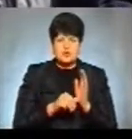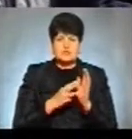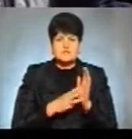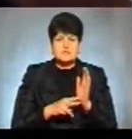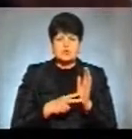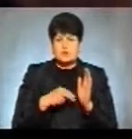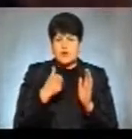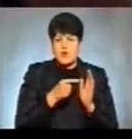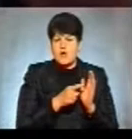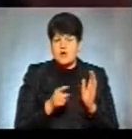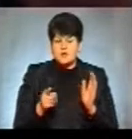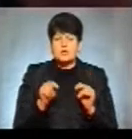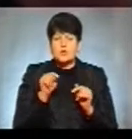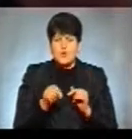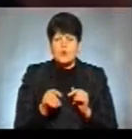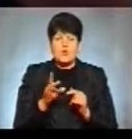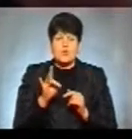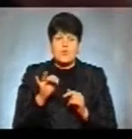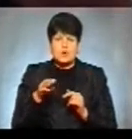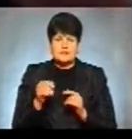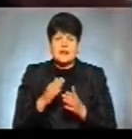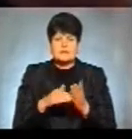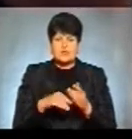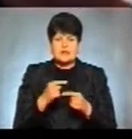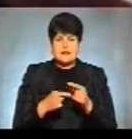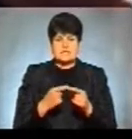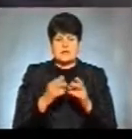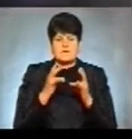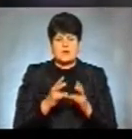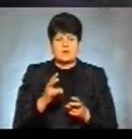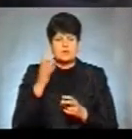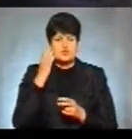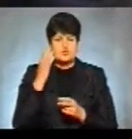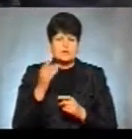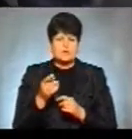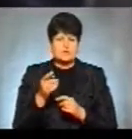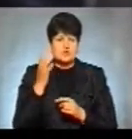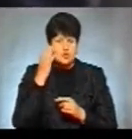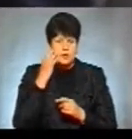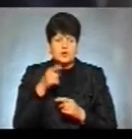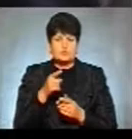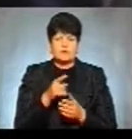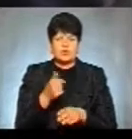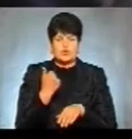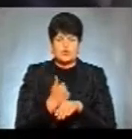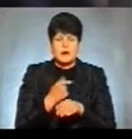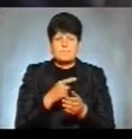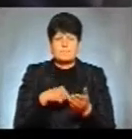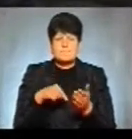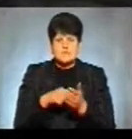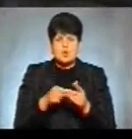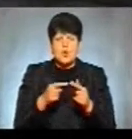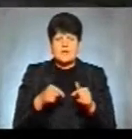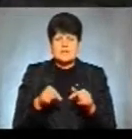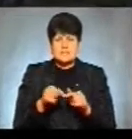1986-87 роках. Його рота ліквідовувала наслідки аварії в Чорнобилі. У Тернополі він очолює міську організацію інвалідів Чорнобиля.